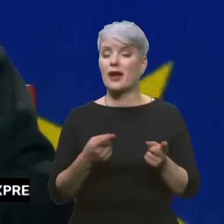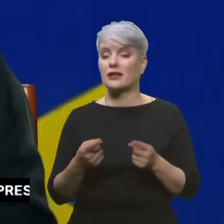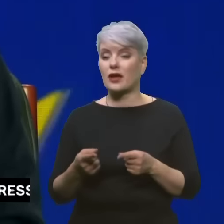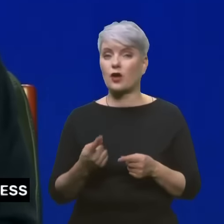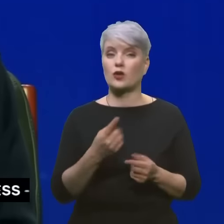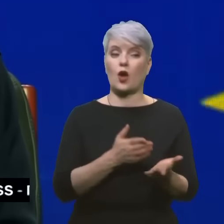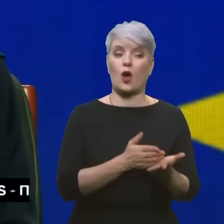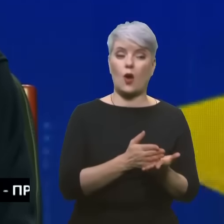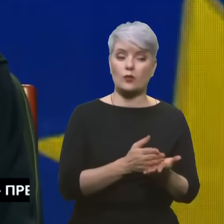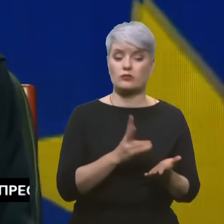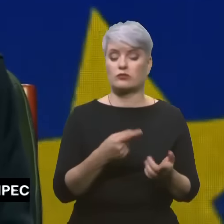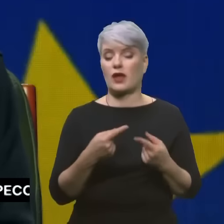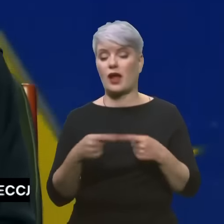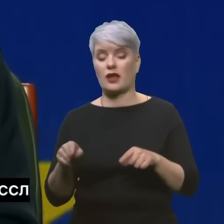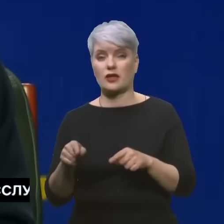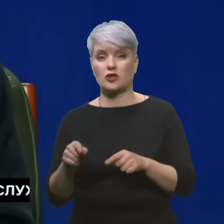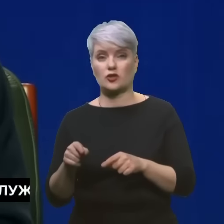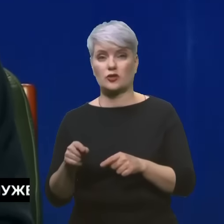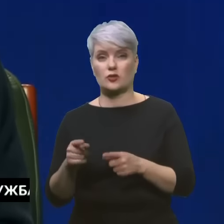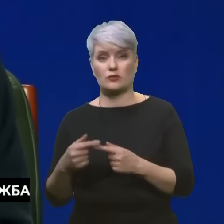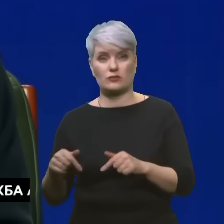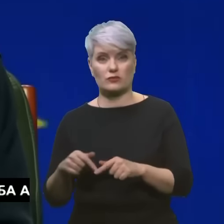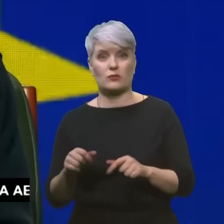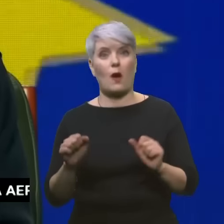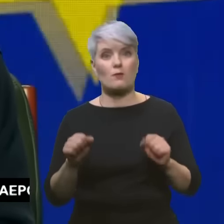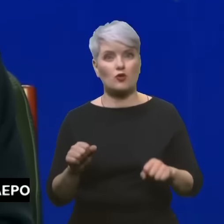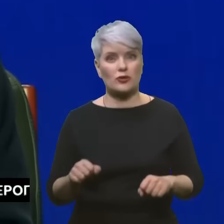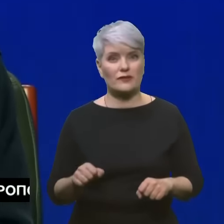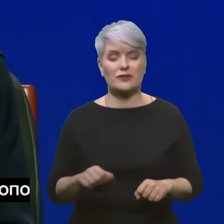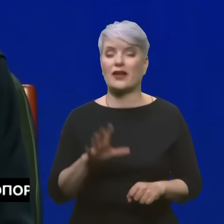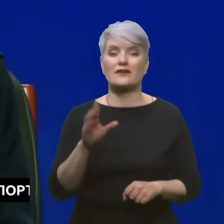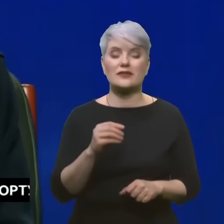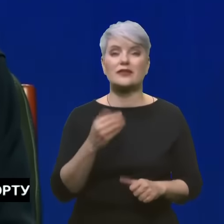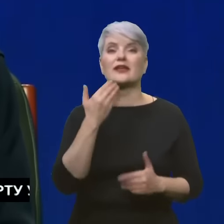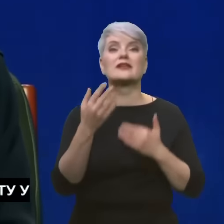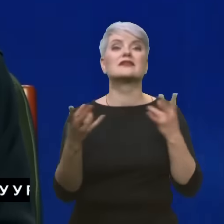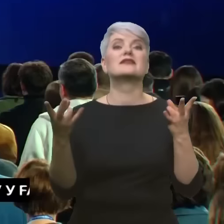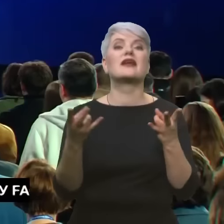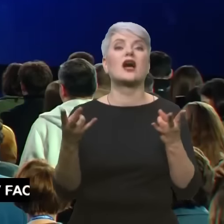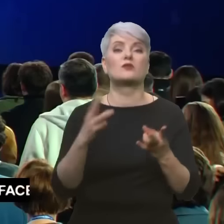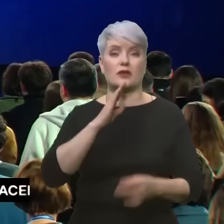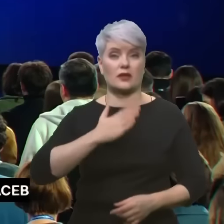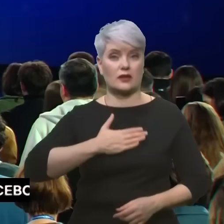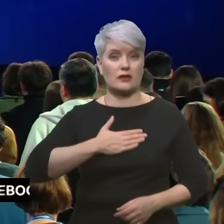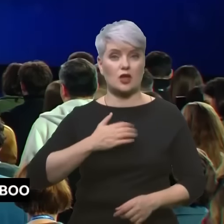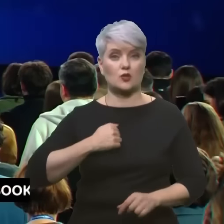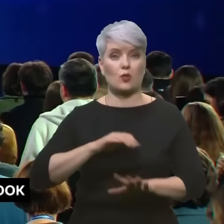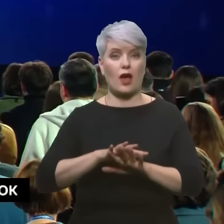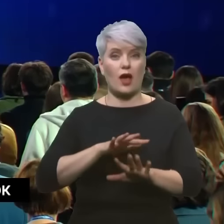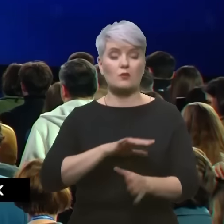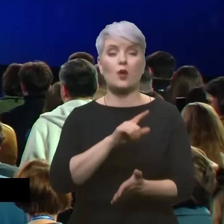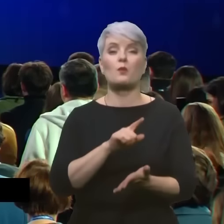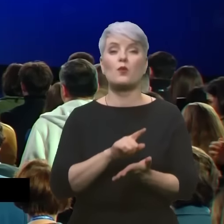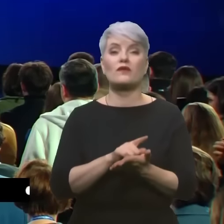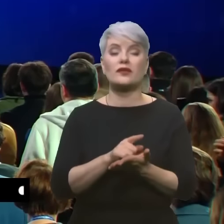місця на інше, можливості різні. Всі запити, які сьогодні є в нашій армії, повинні відповідати